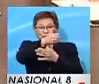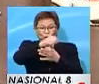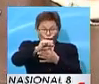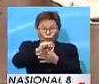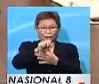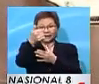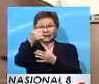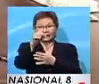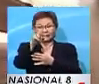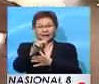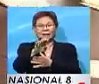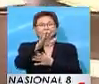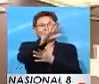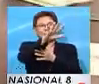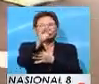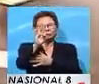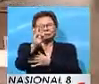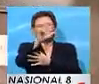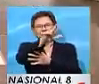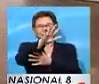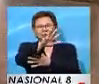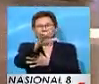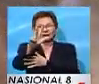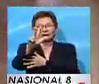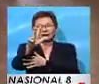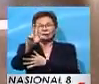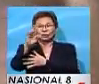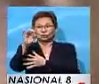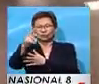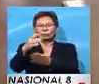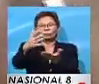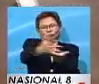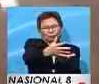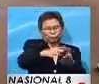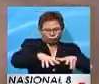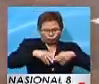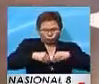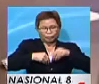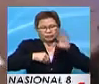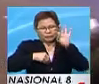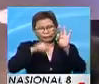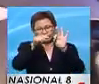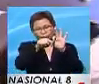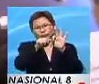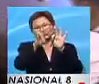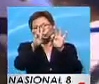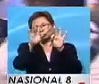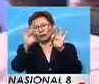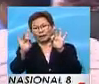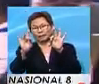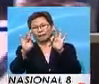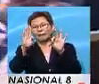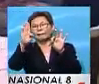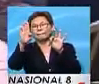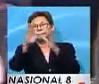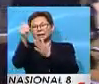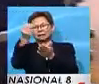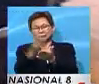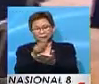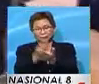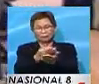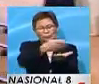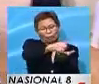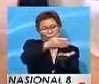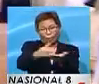143 bilion unit akan menerima pengagihan pendapatan sebanyak 9.78 bilion